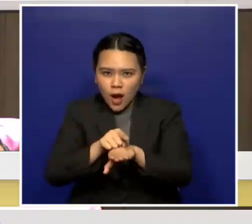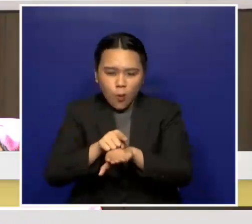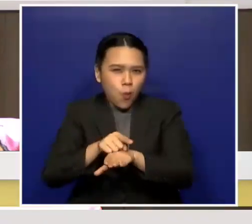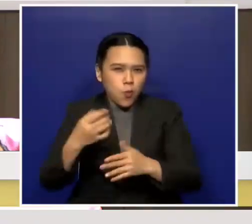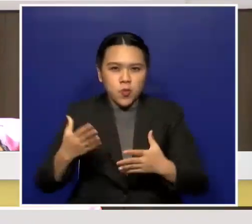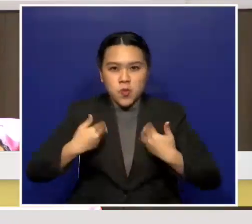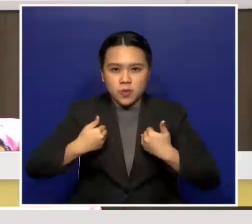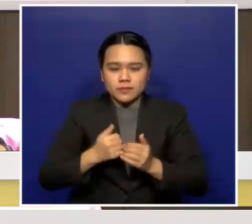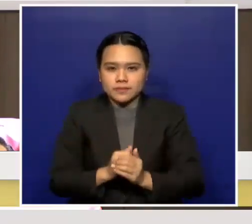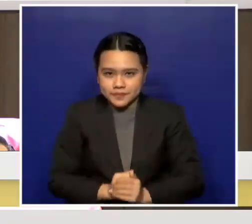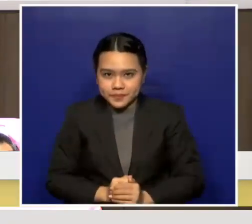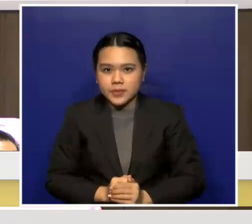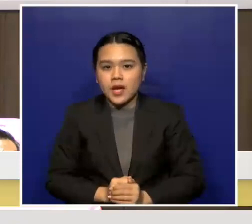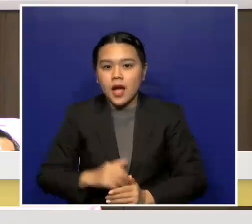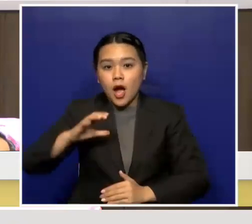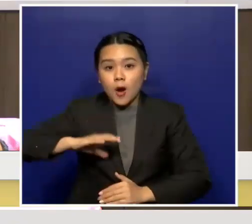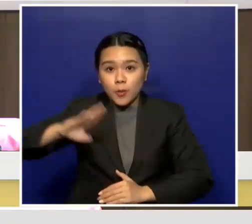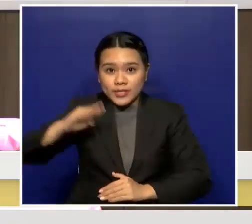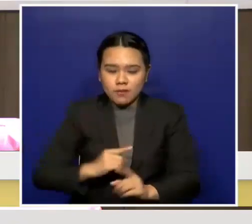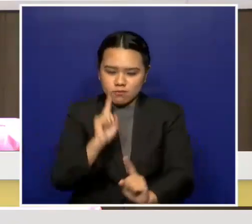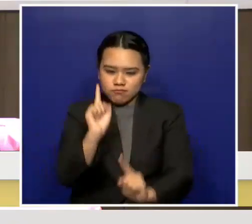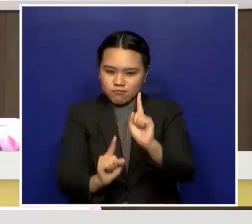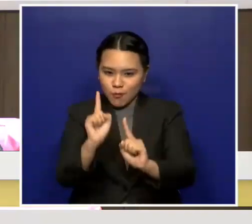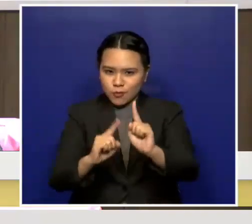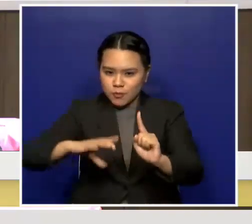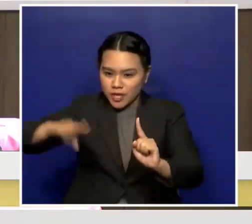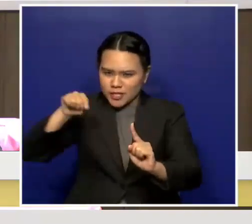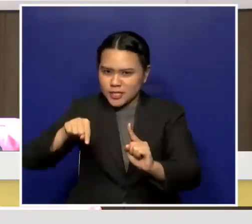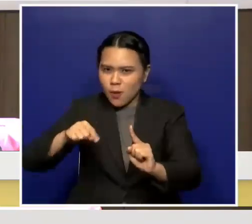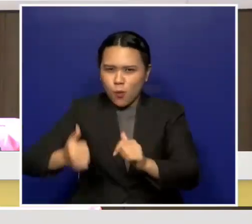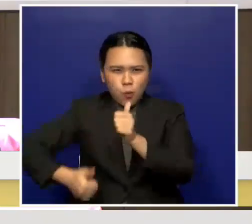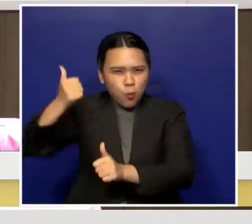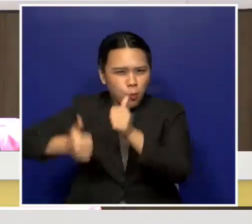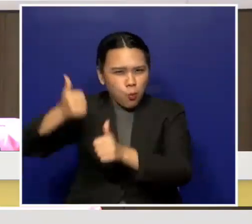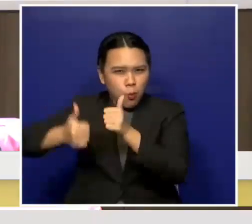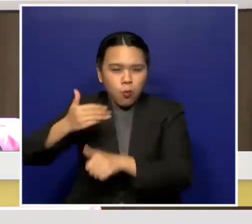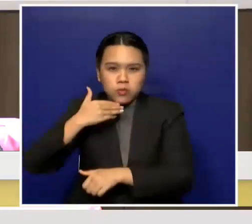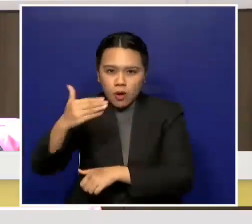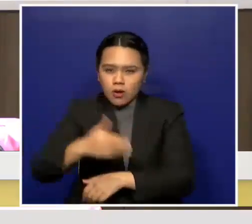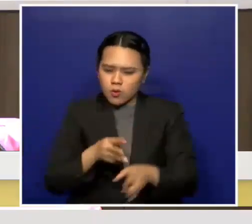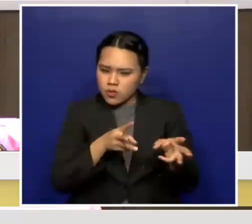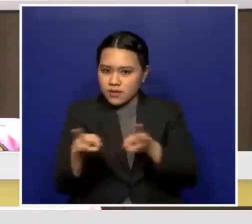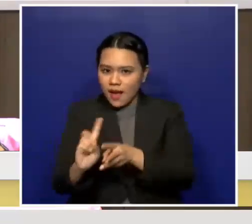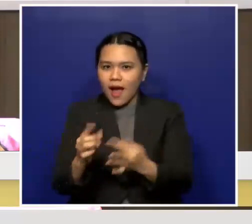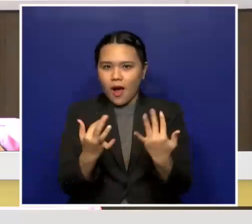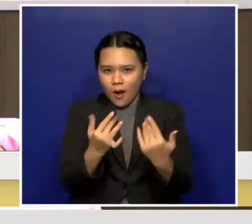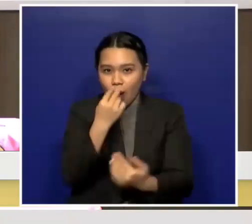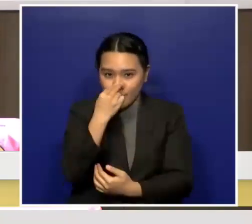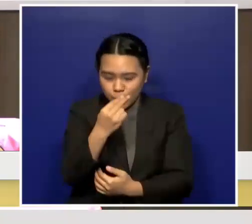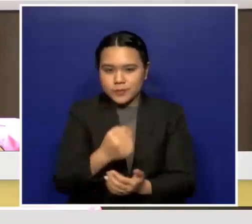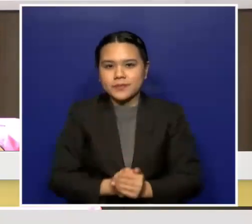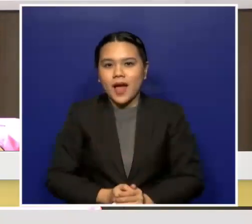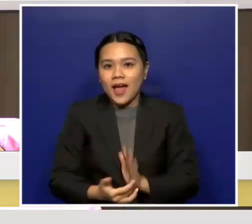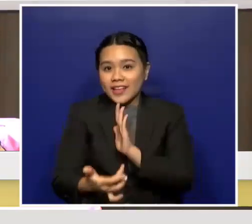กครั้งเลยคือบริษัทนี้เขามีวิธีแยบยลยังไงเดี๋ยวเราตามมาดูยิ่งกว่านั้นนะครับเทคนิคในการประมูลทำไ